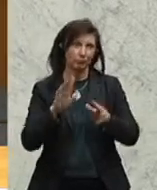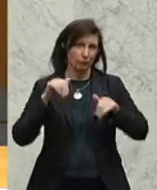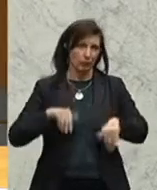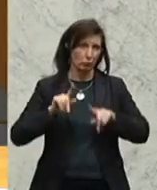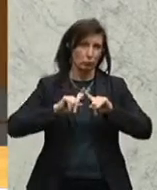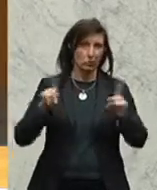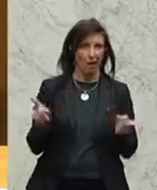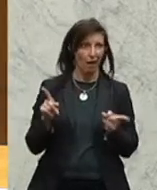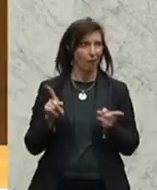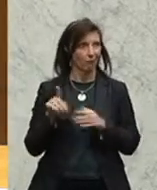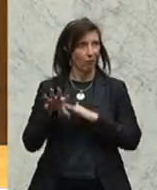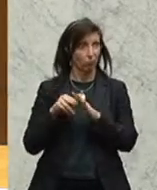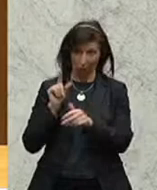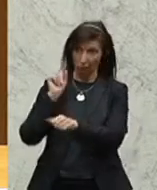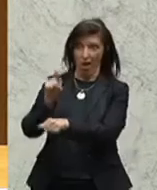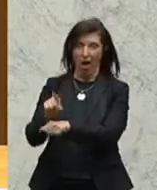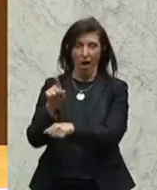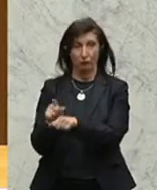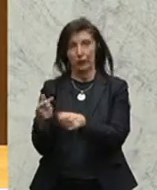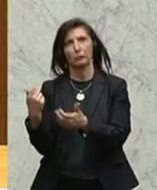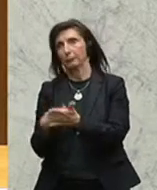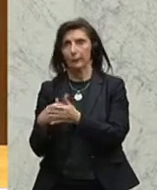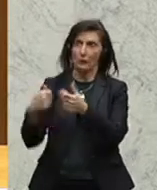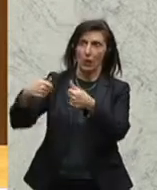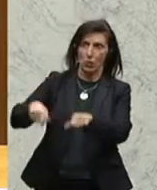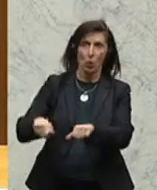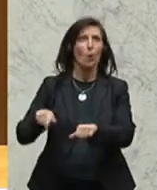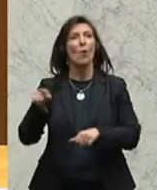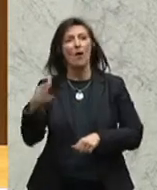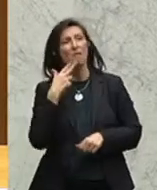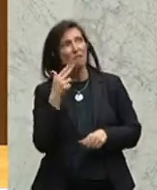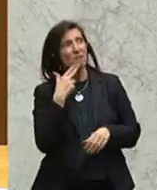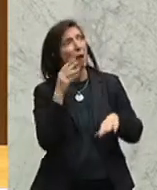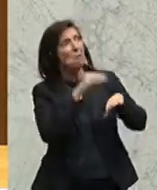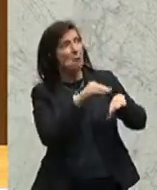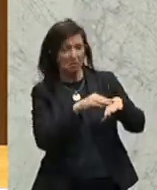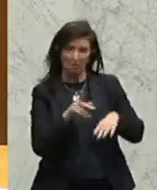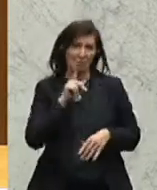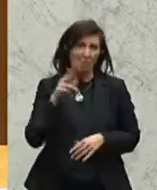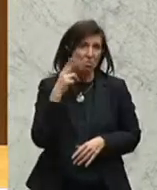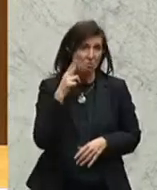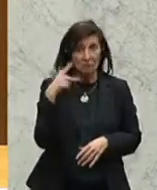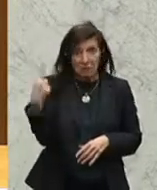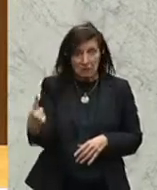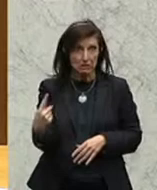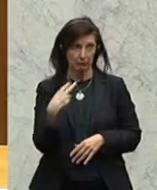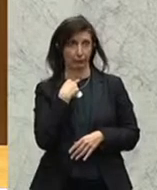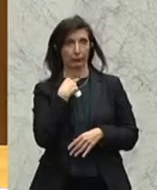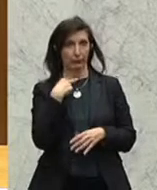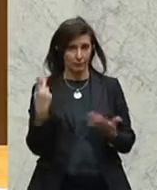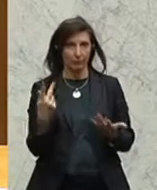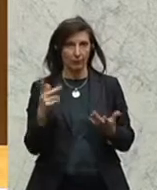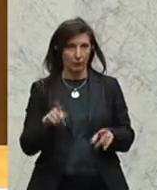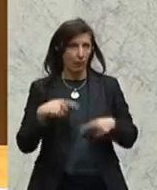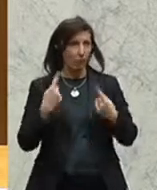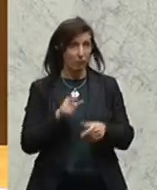Subunternehmen gepresst haben, und da haben sie auch nur die bewerben können, die wieder in Schwierigkeiten waren. Und dadurch, dass die dann die Aufträge bekommen haben, die vielleicht die gar